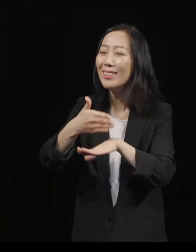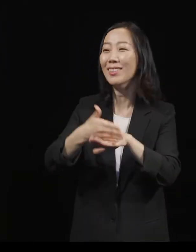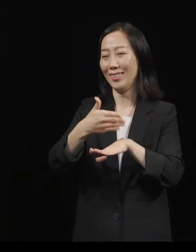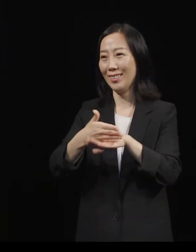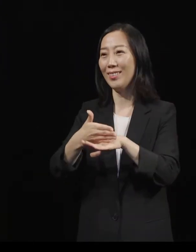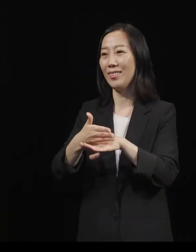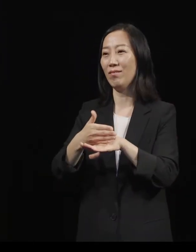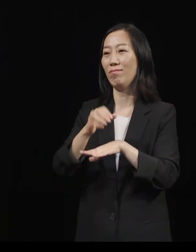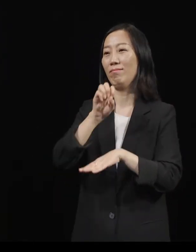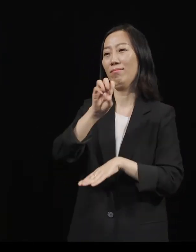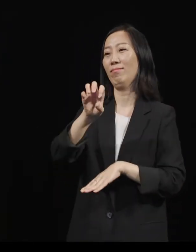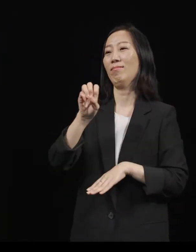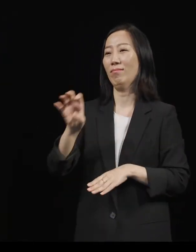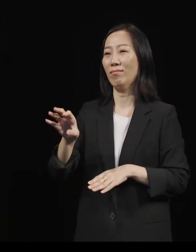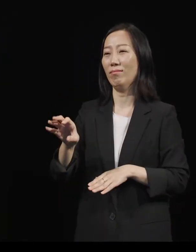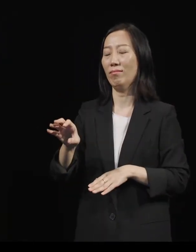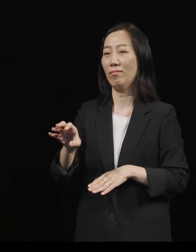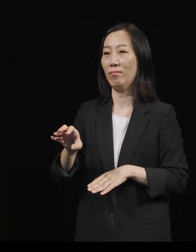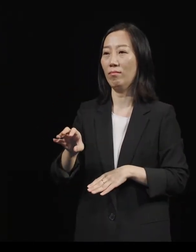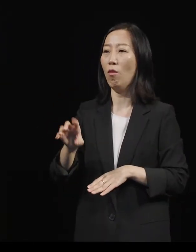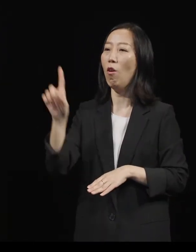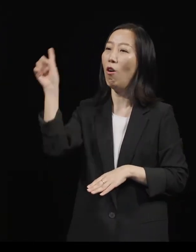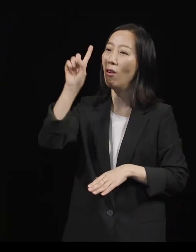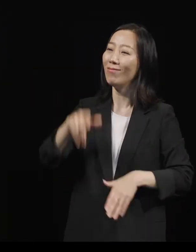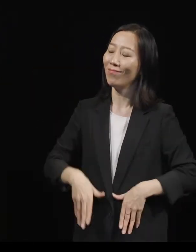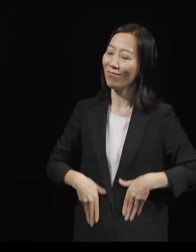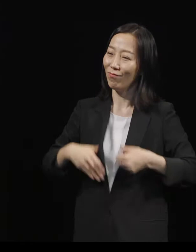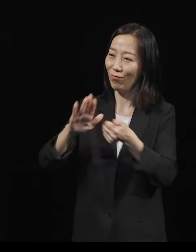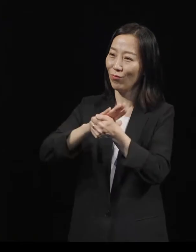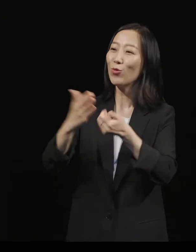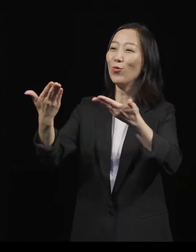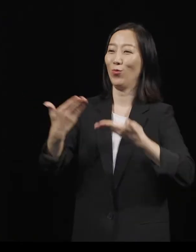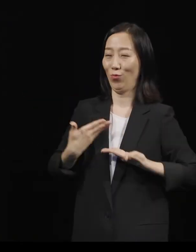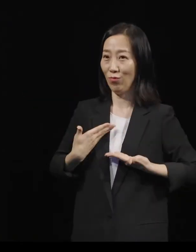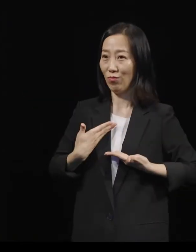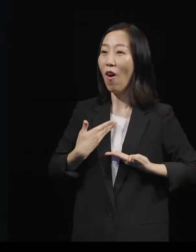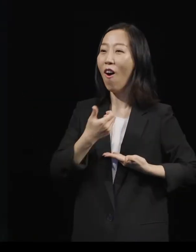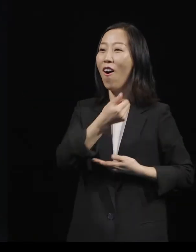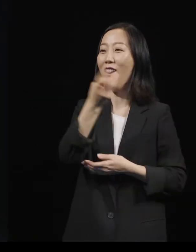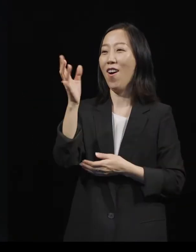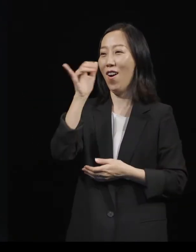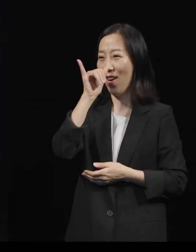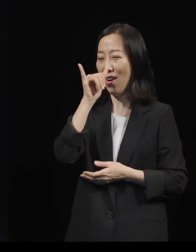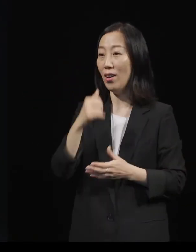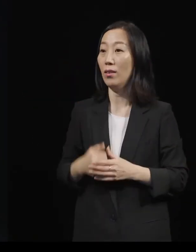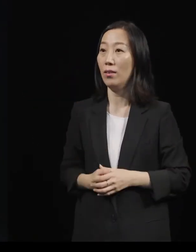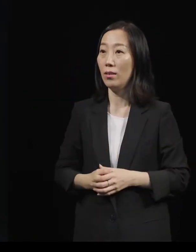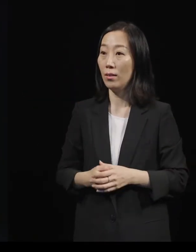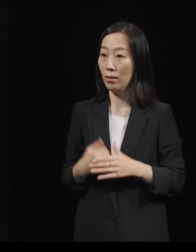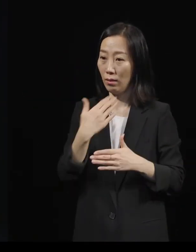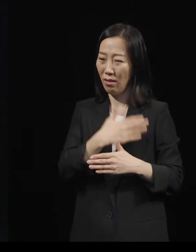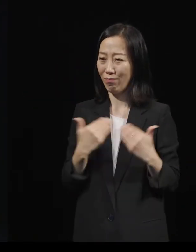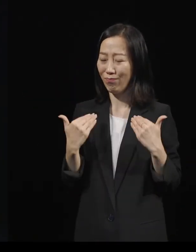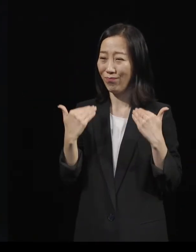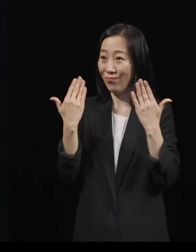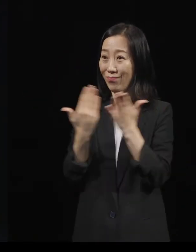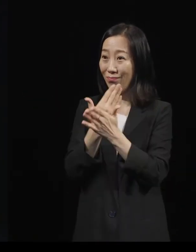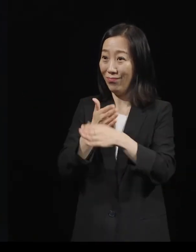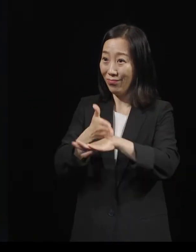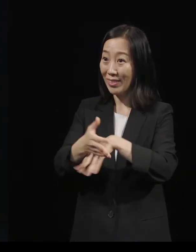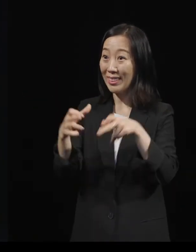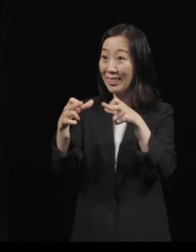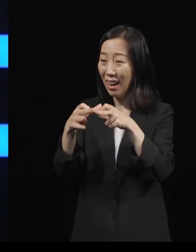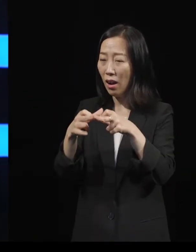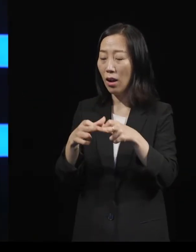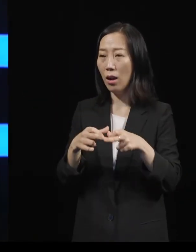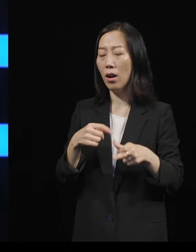물론 감사합니다. 정말 따뜻하게 대해주시는 분들 많거든요. 그런데 발달장애 아이의 엄마인